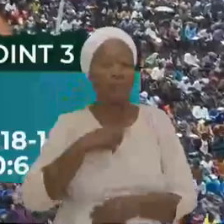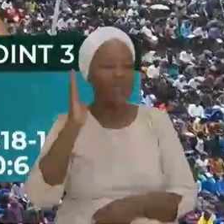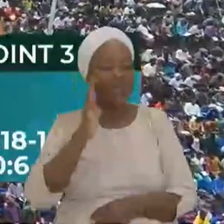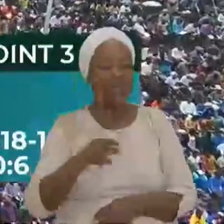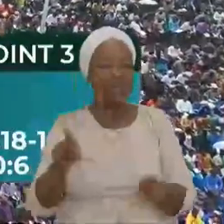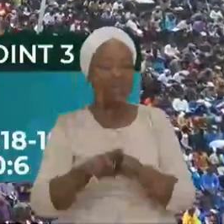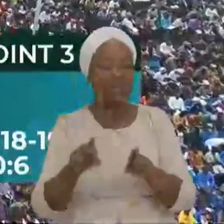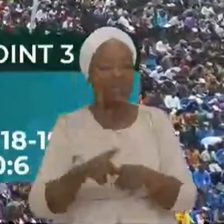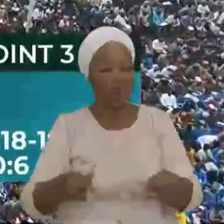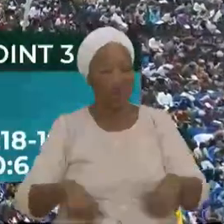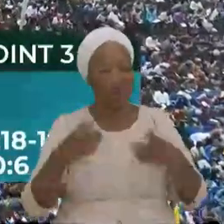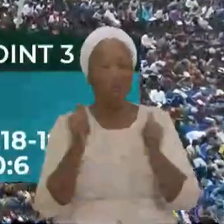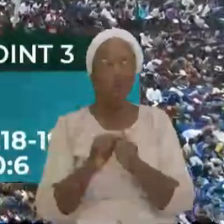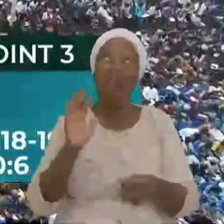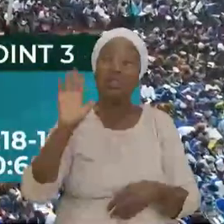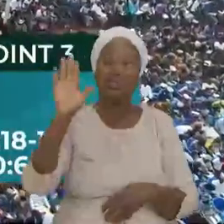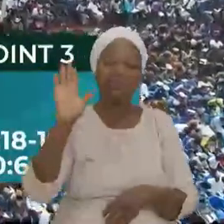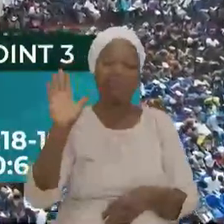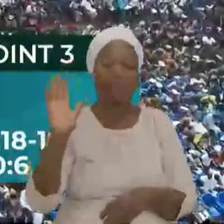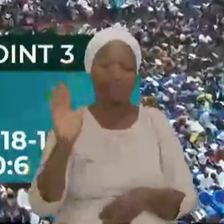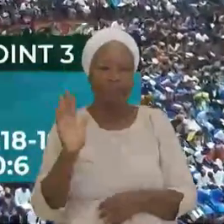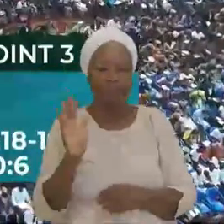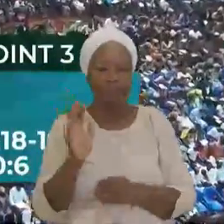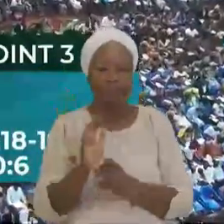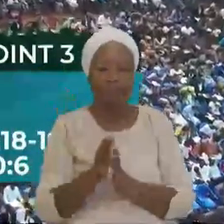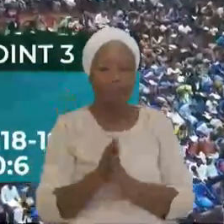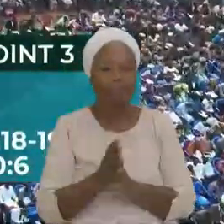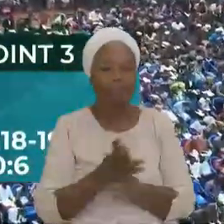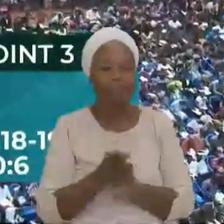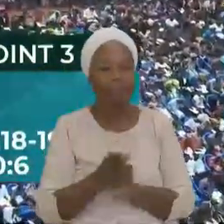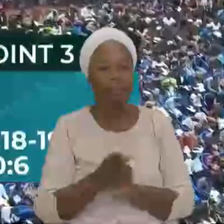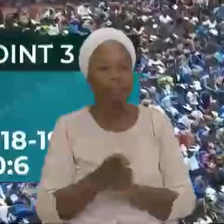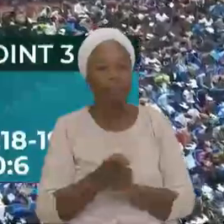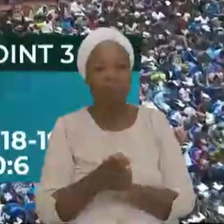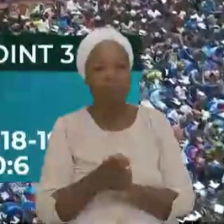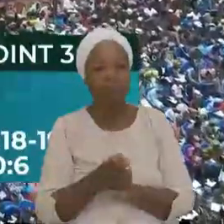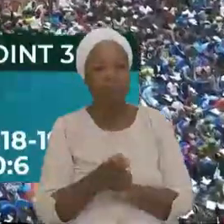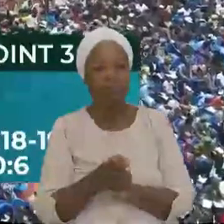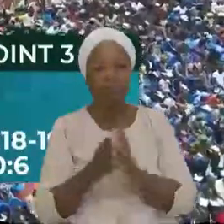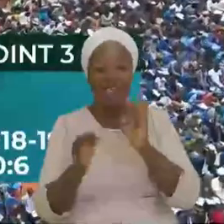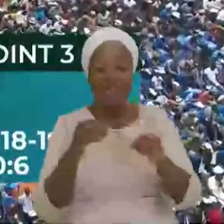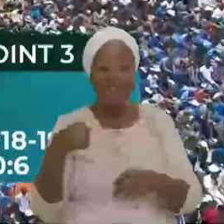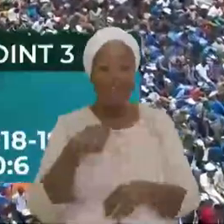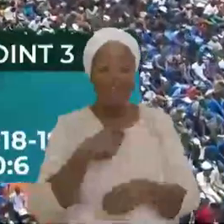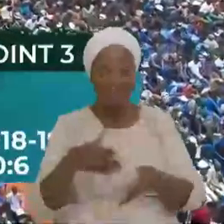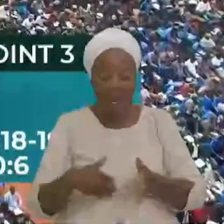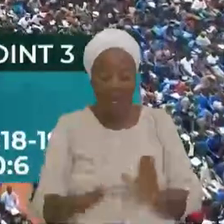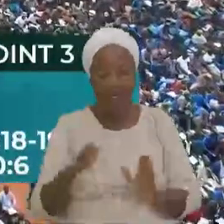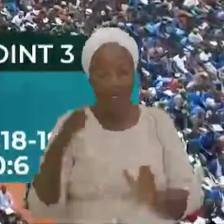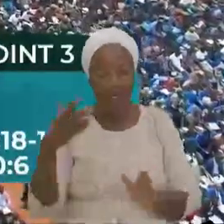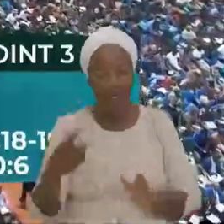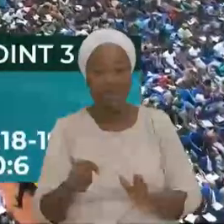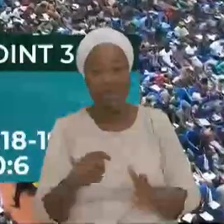Car si nous sommes morts avec lui, nous régnerons aussi avec lui. 2 Timothée 2, 11.